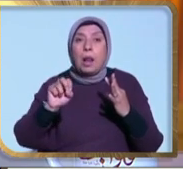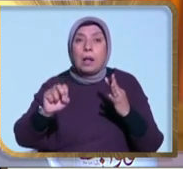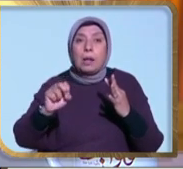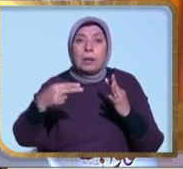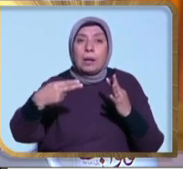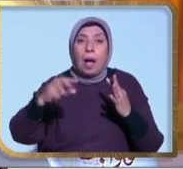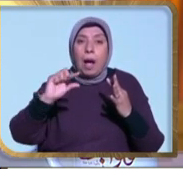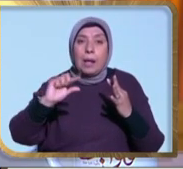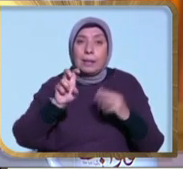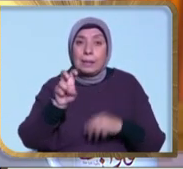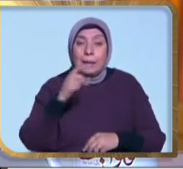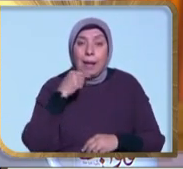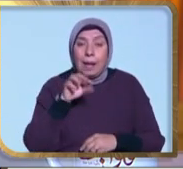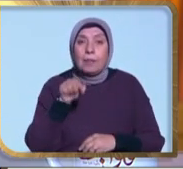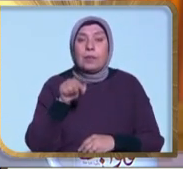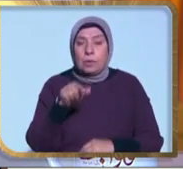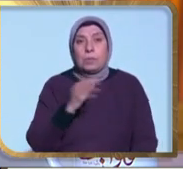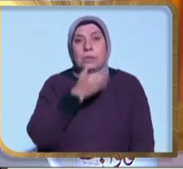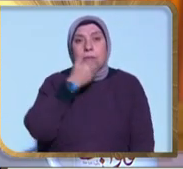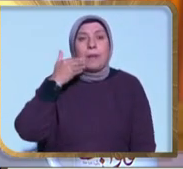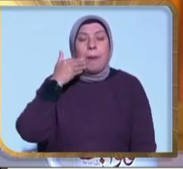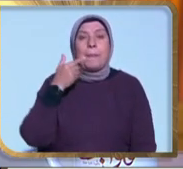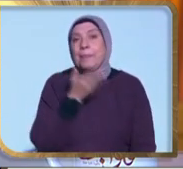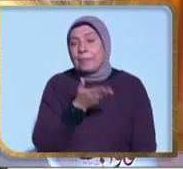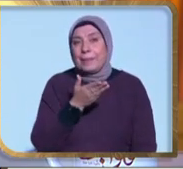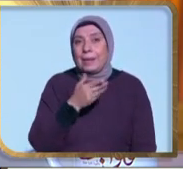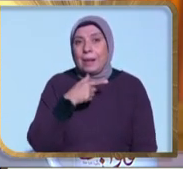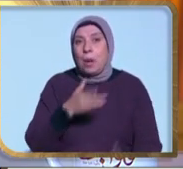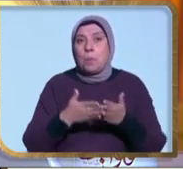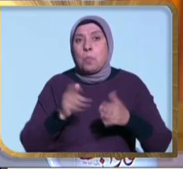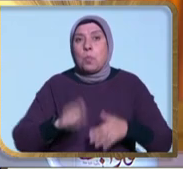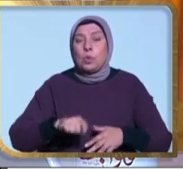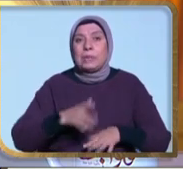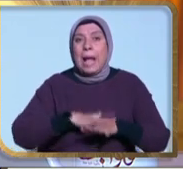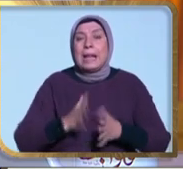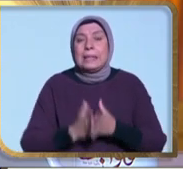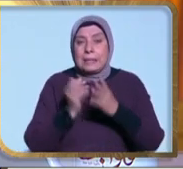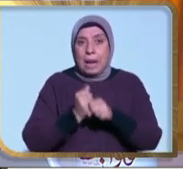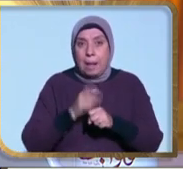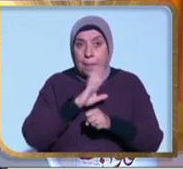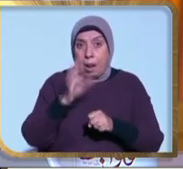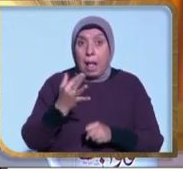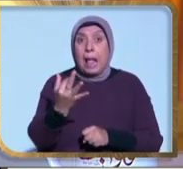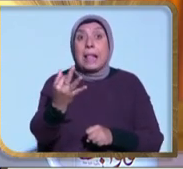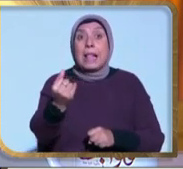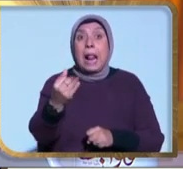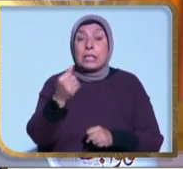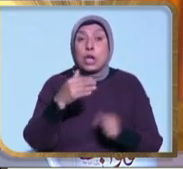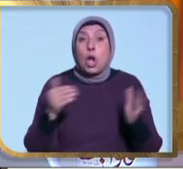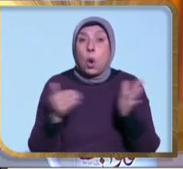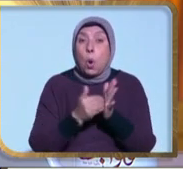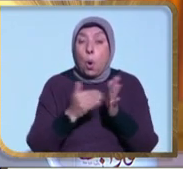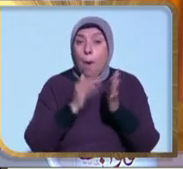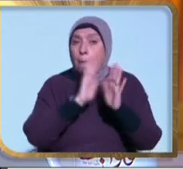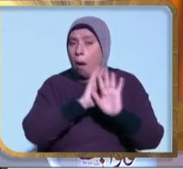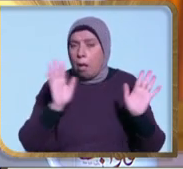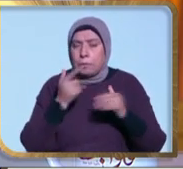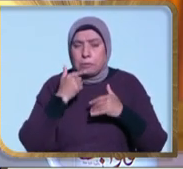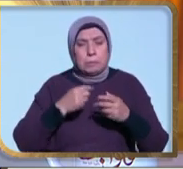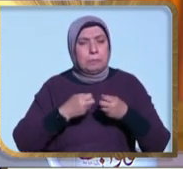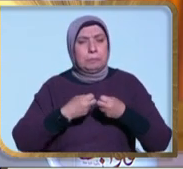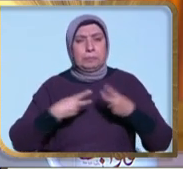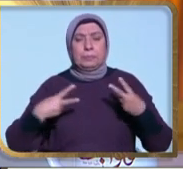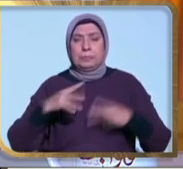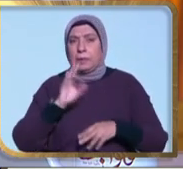السلام كان شهر ذو القاعده فلما اتم 30 يوم صيام وعباده